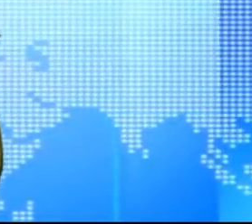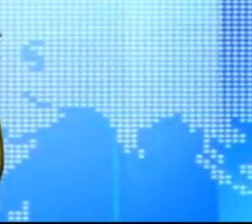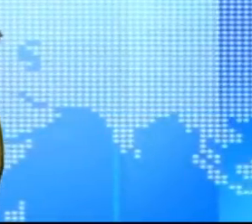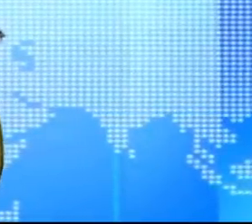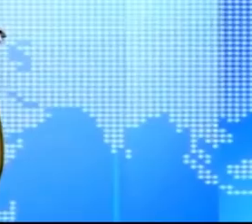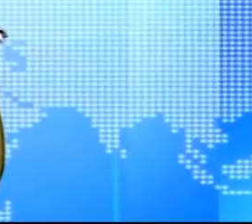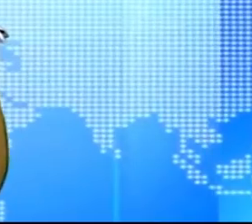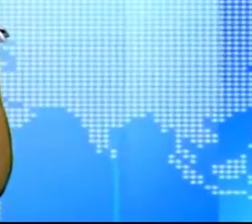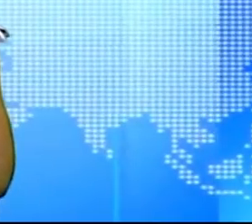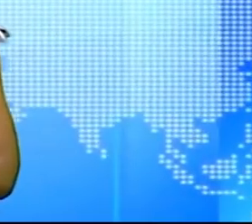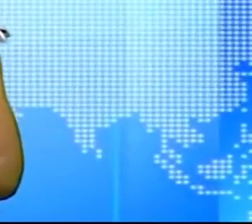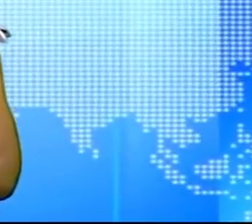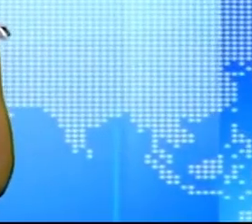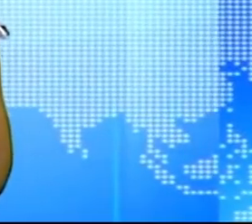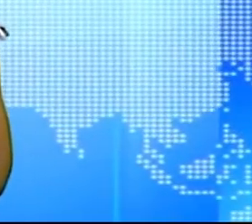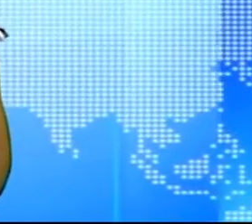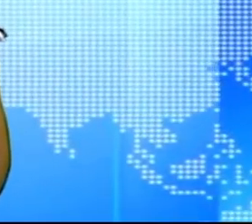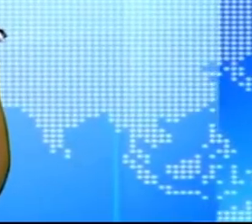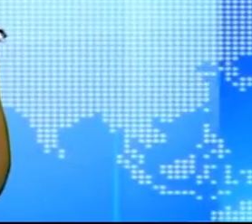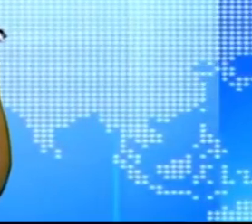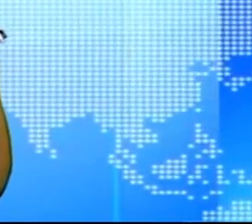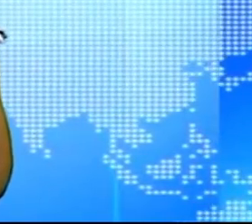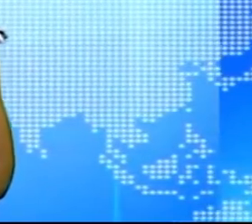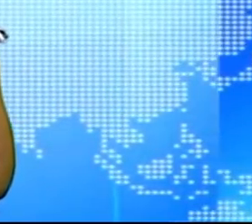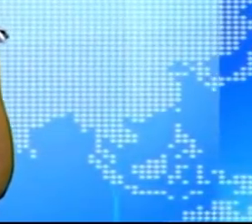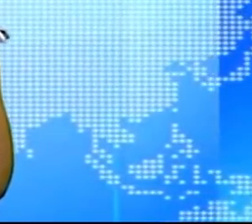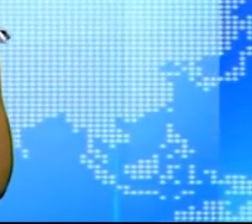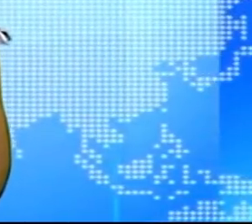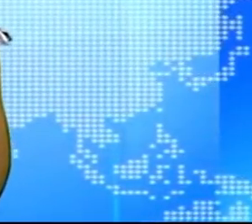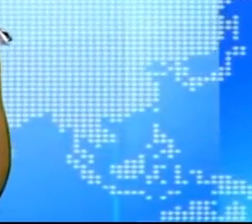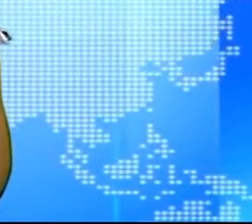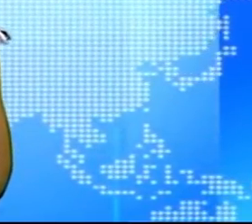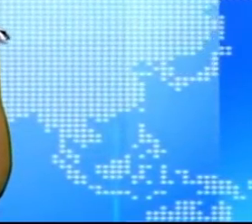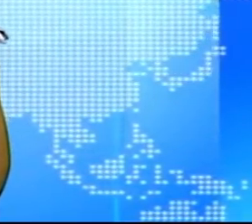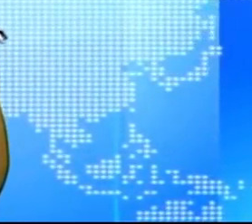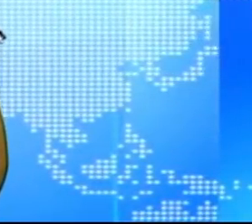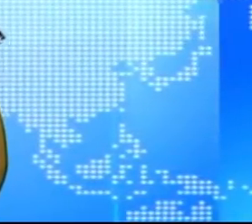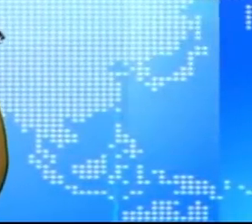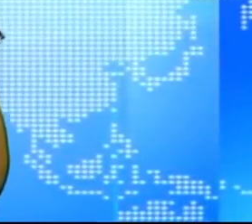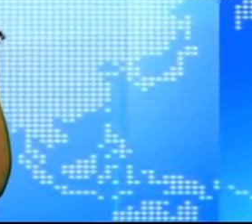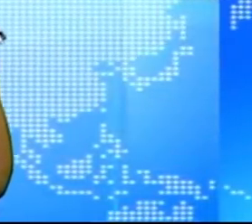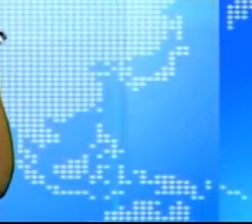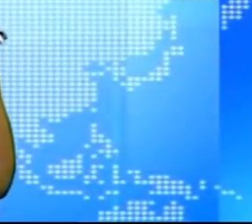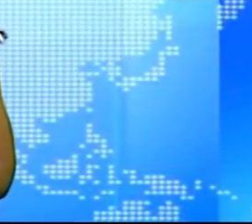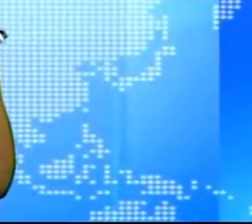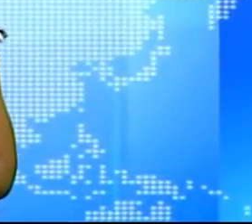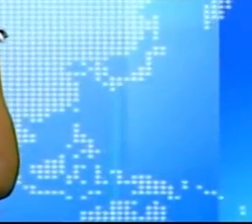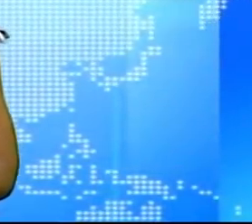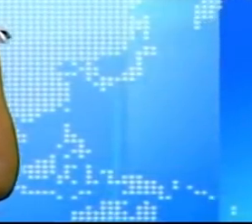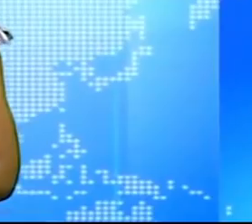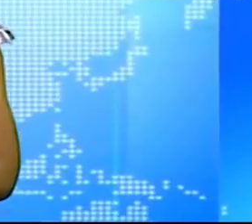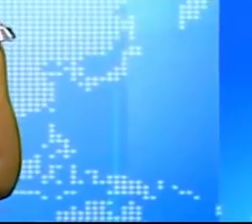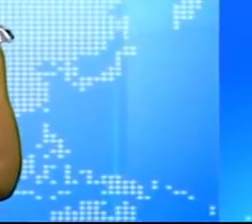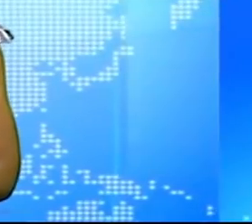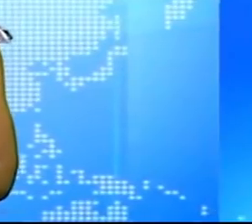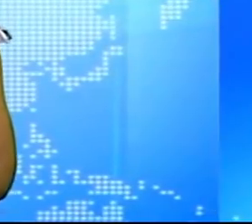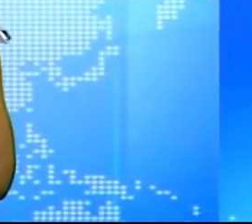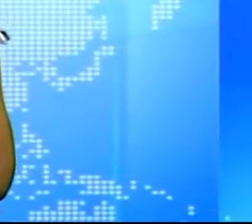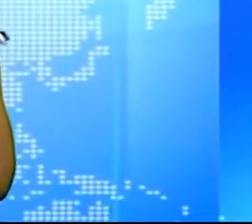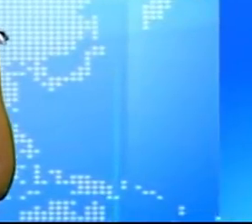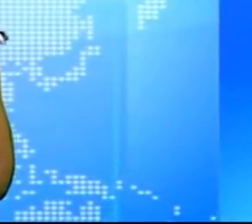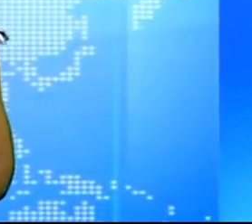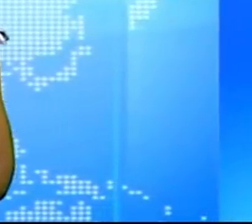des droits de l'homme qui est une occasion de réaffirmer l'importance des droits de l'homme dans la reconstruction du